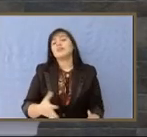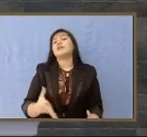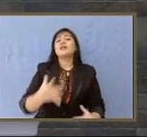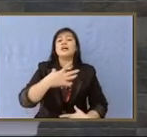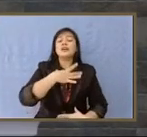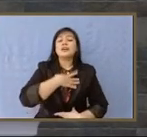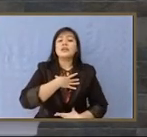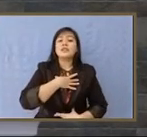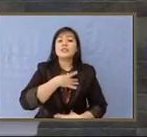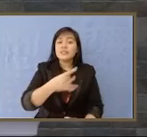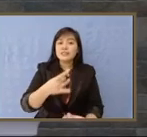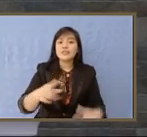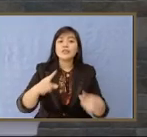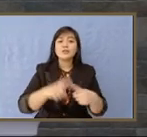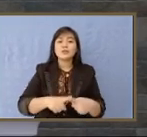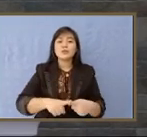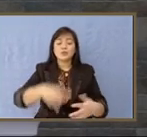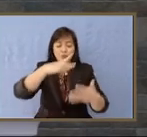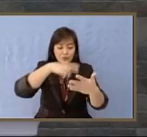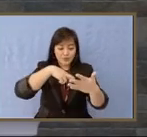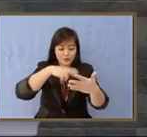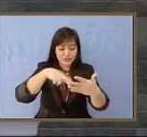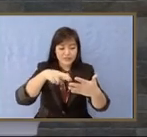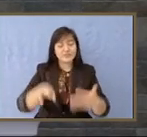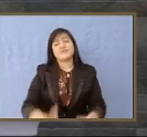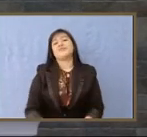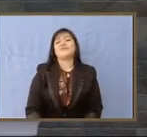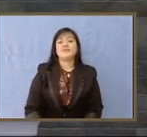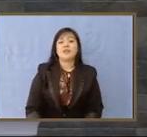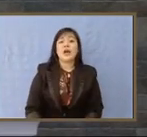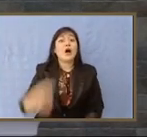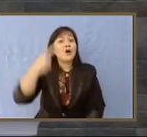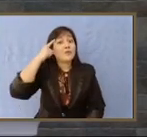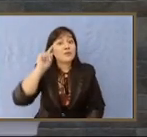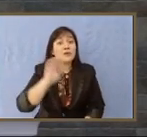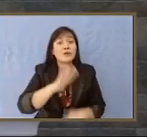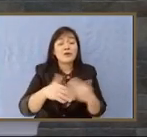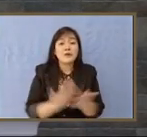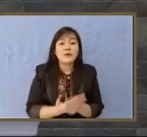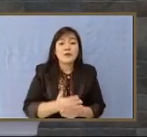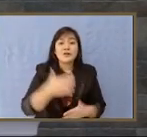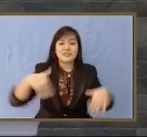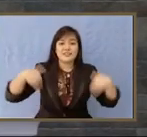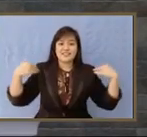na kung ano-anong basahin nyo ng mga libro, basahin nyo yung Book of Ruth. Oh, magandang ano yan,